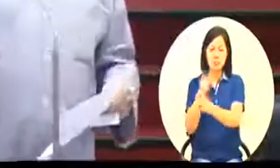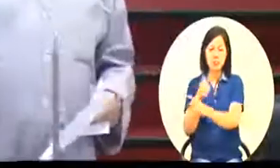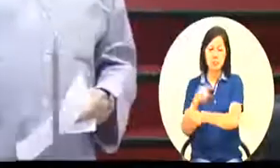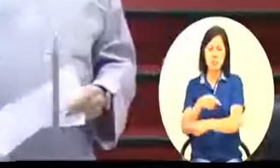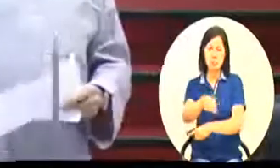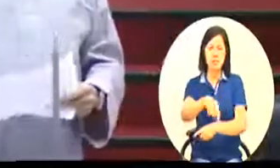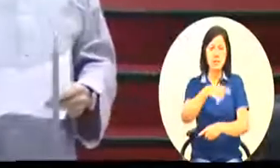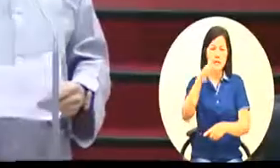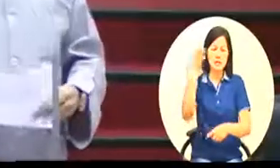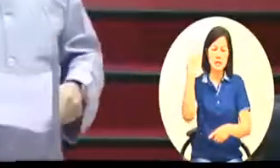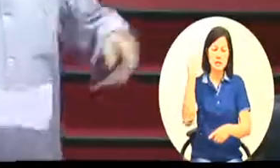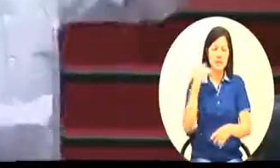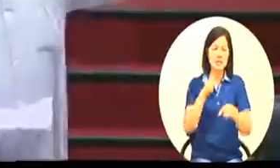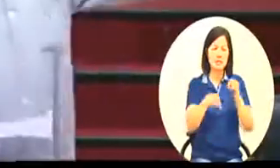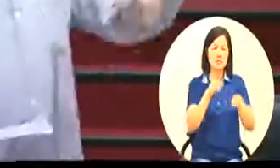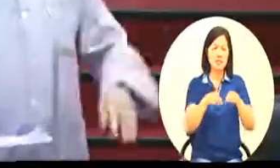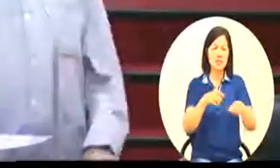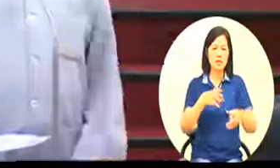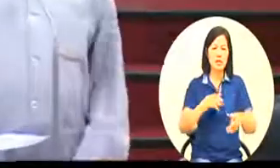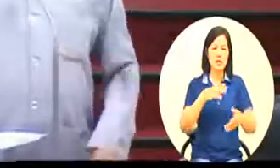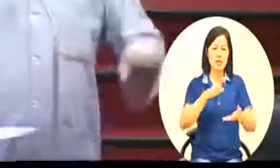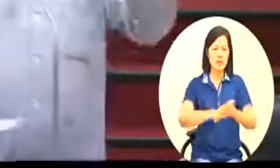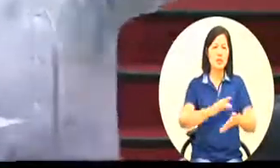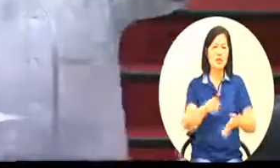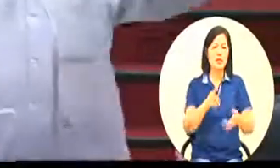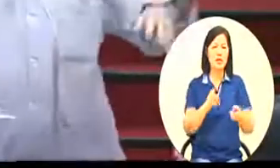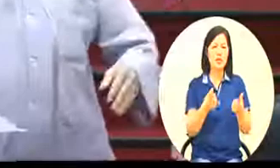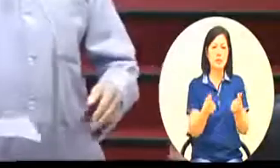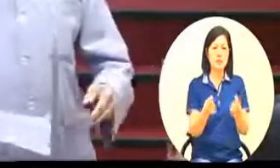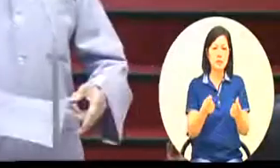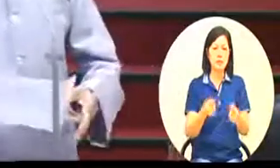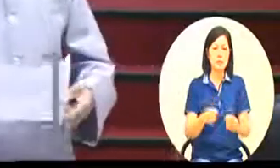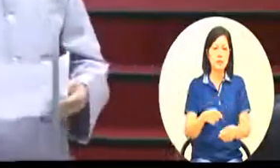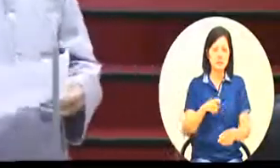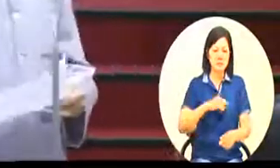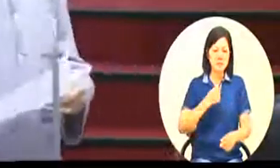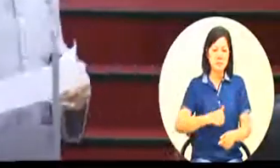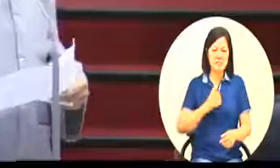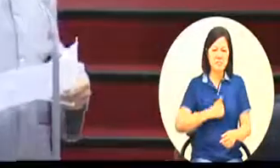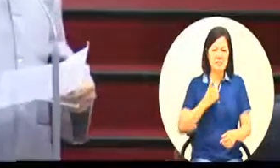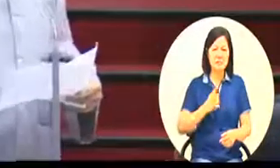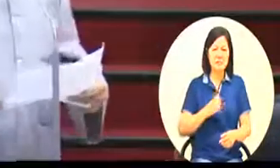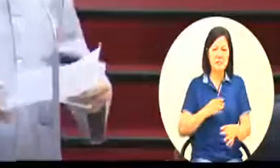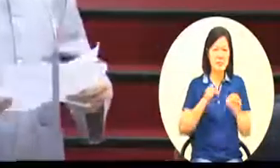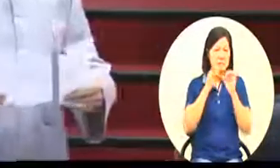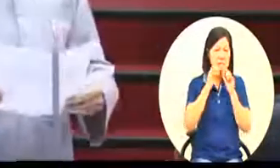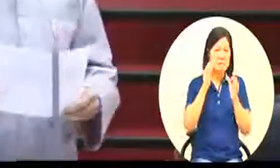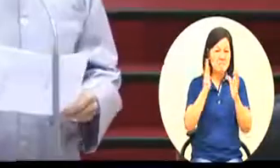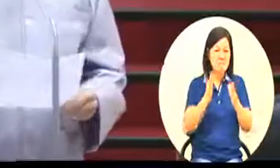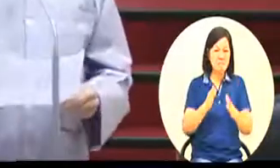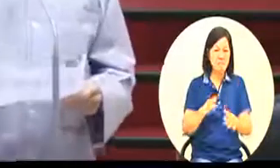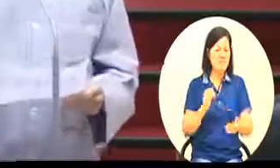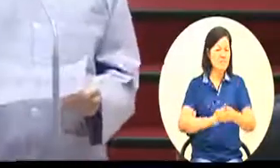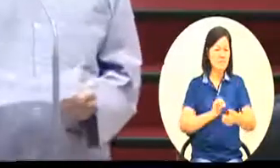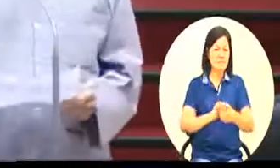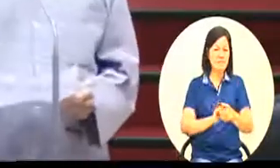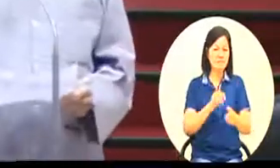拢以前糟蹋阿边有着啦，发生枪案啦，遐卖啊外千股啦，遐敢那会啊糟蹋阿边总统尔